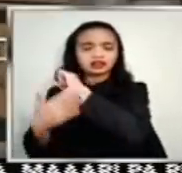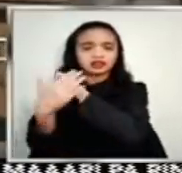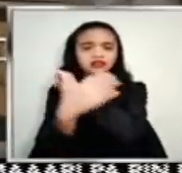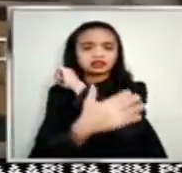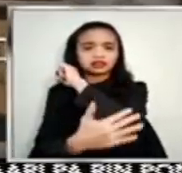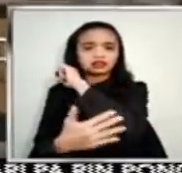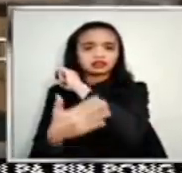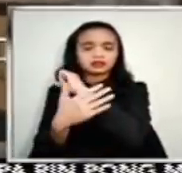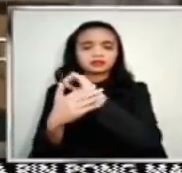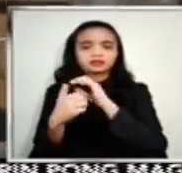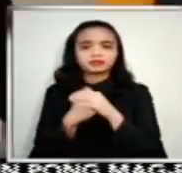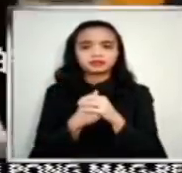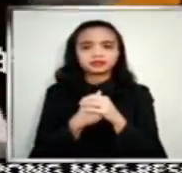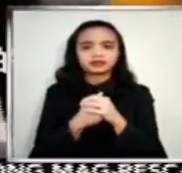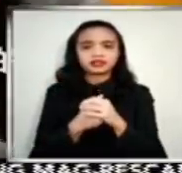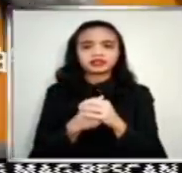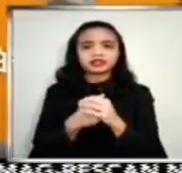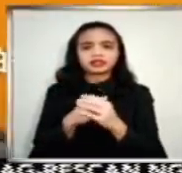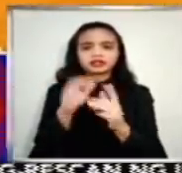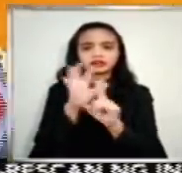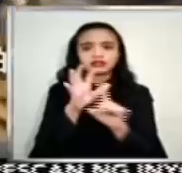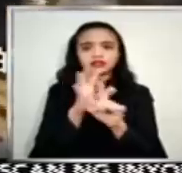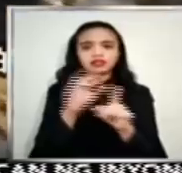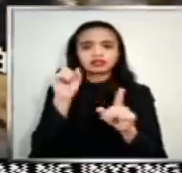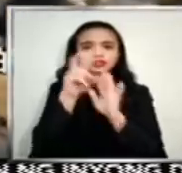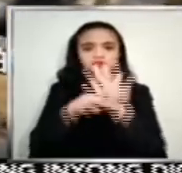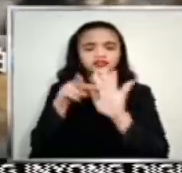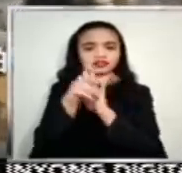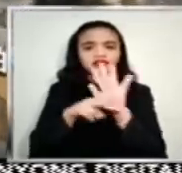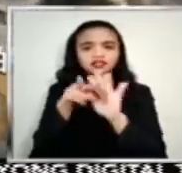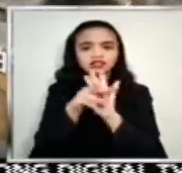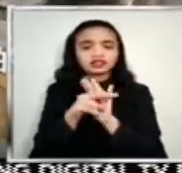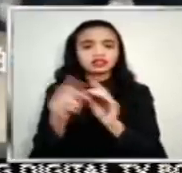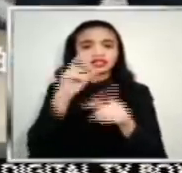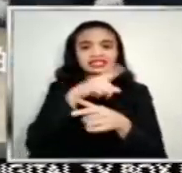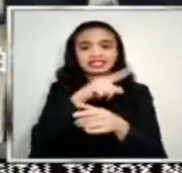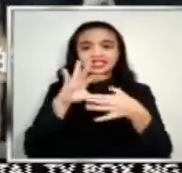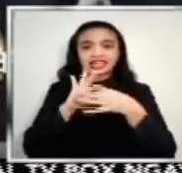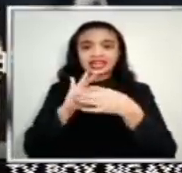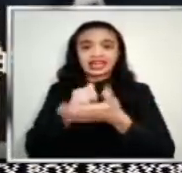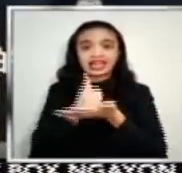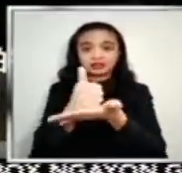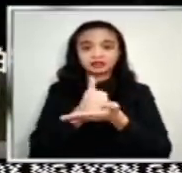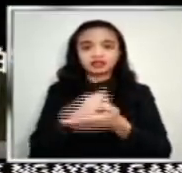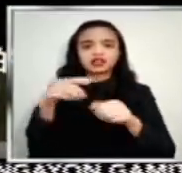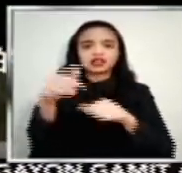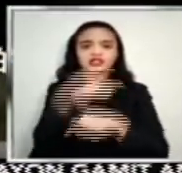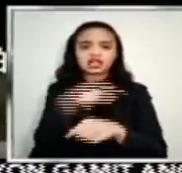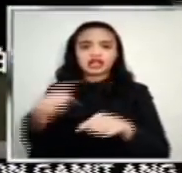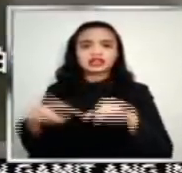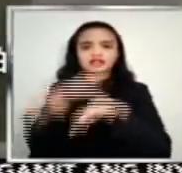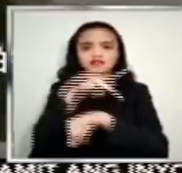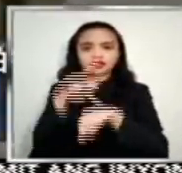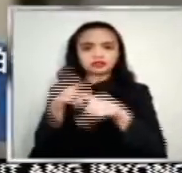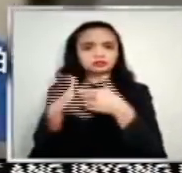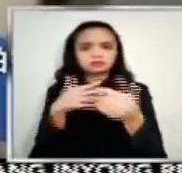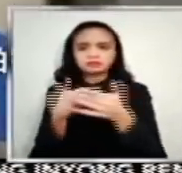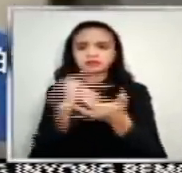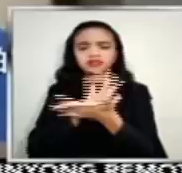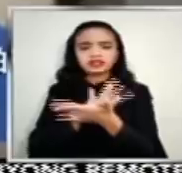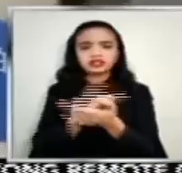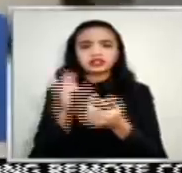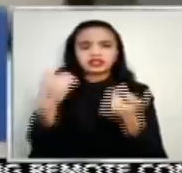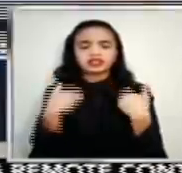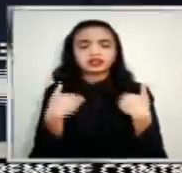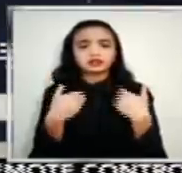Tampok sa video ang pagtutulungan daw ng China at Pilipinas sa gitna ng COVID-19 pandemic. Pinaghalong wikang Tagalog